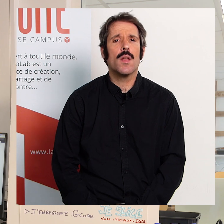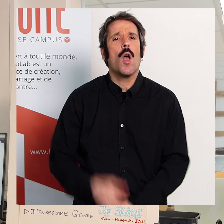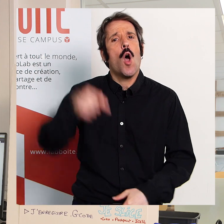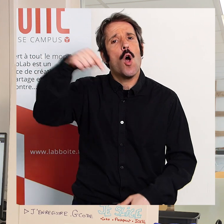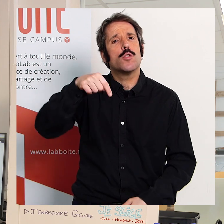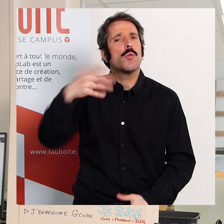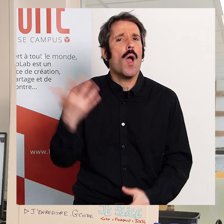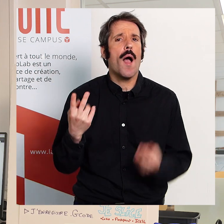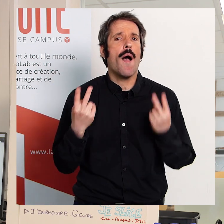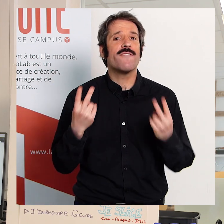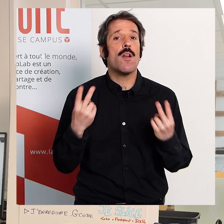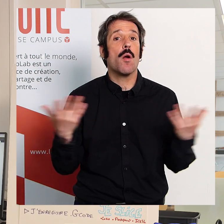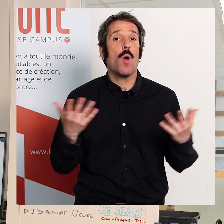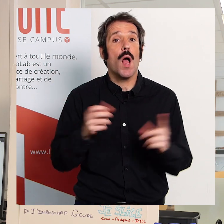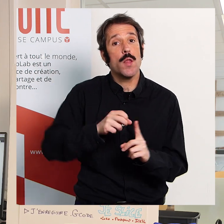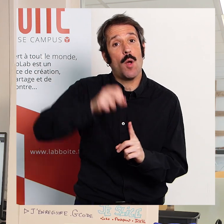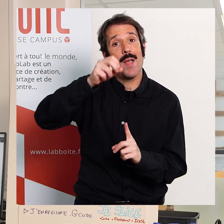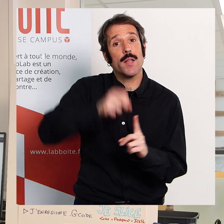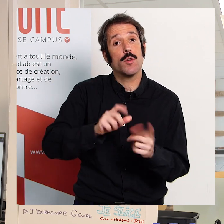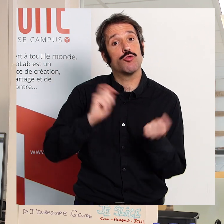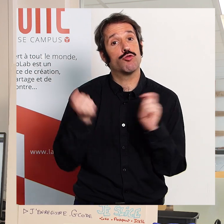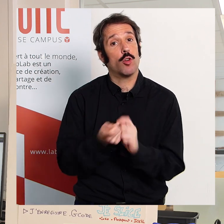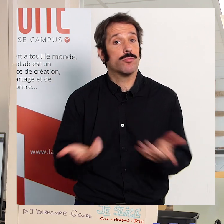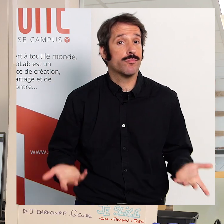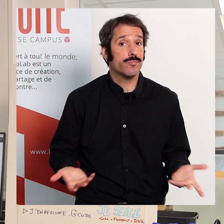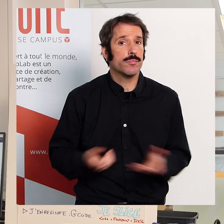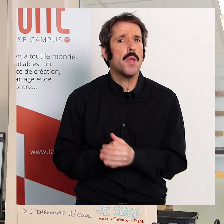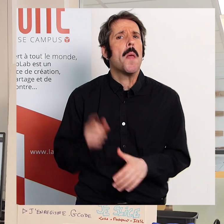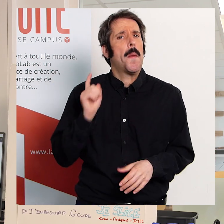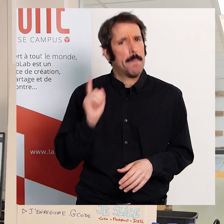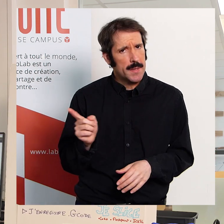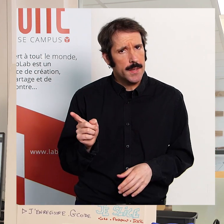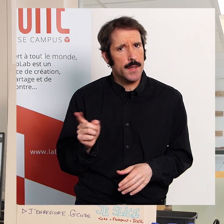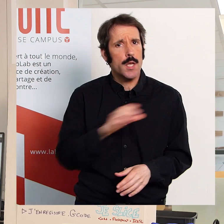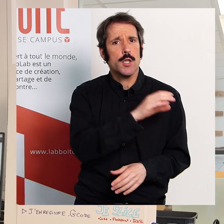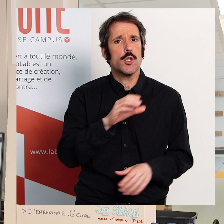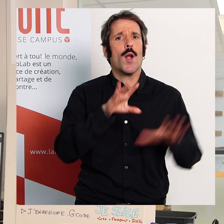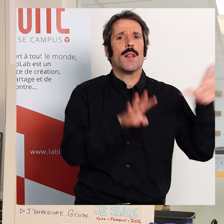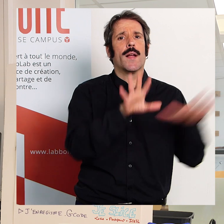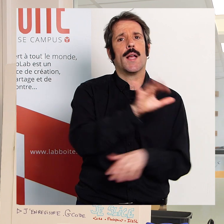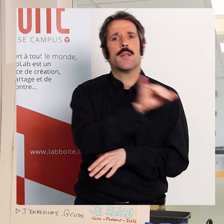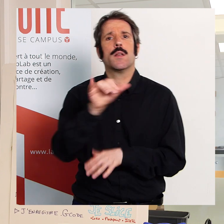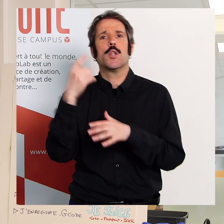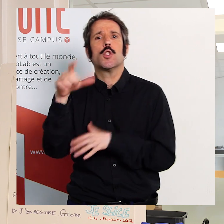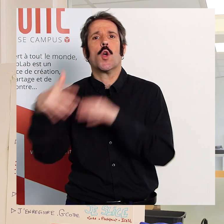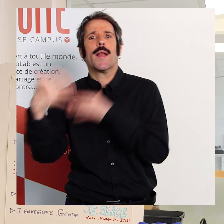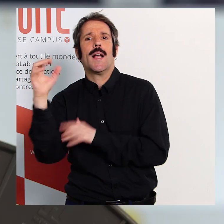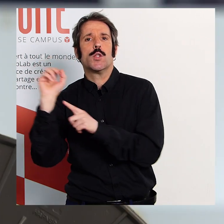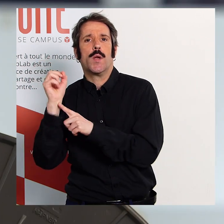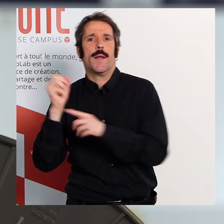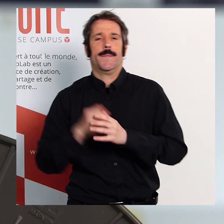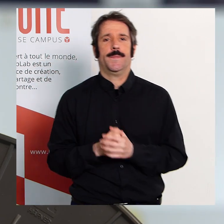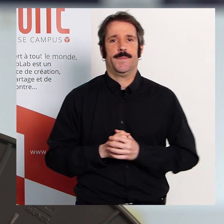Et vous avez en dessous les valeurs, notamment de température, qui changent. Ici, celui-ci est donné entre 195 et 215